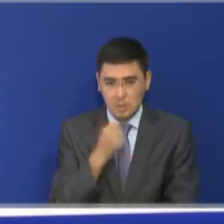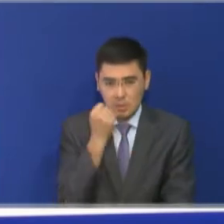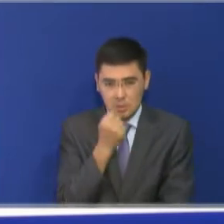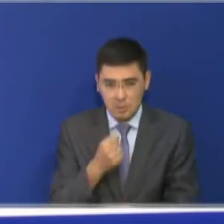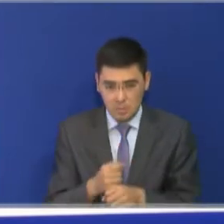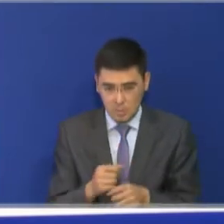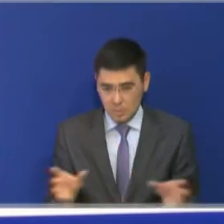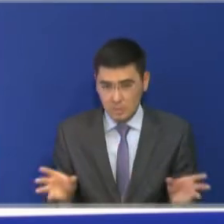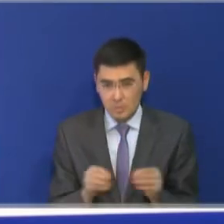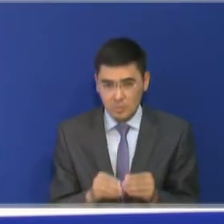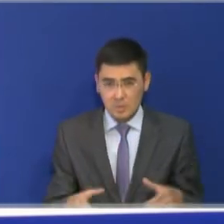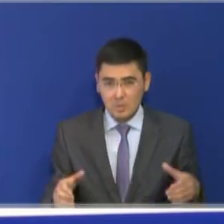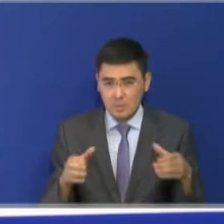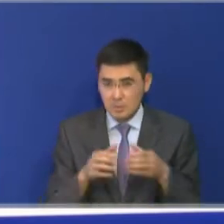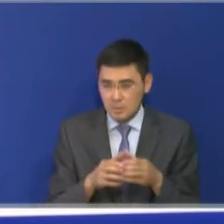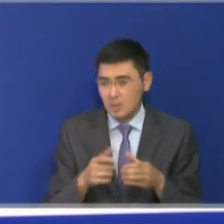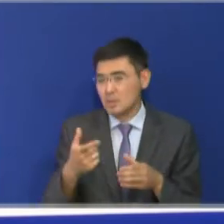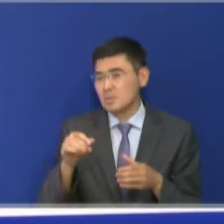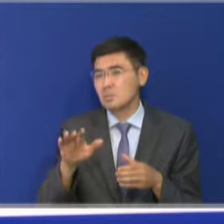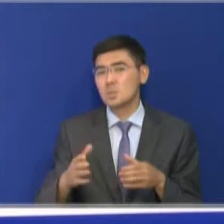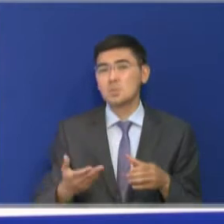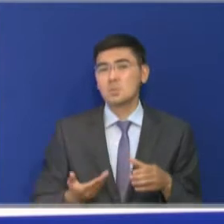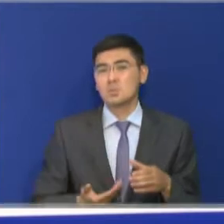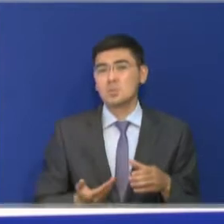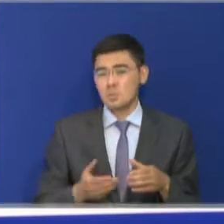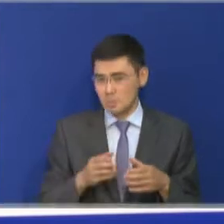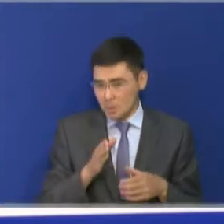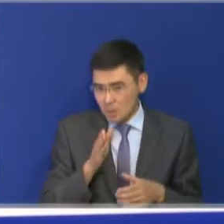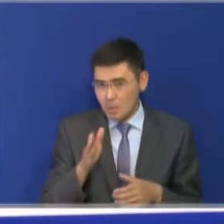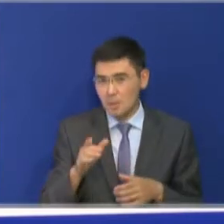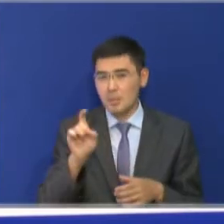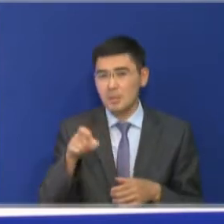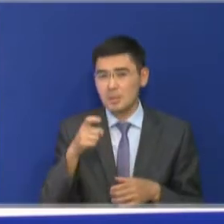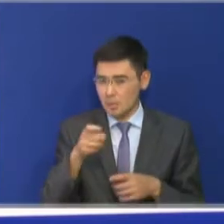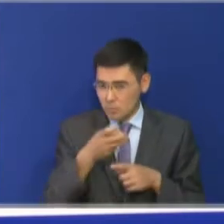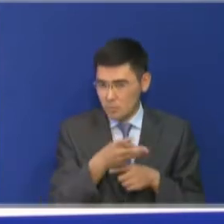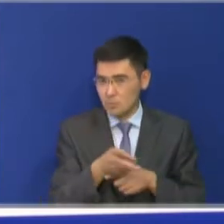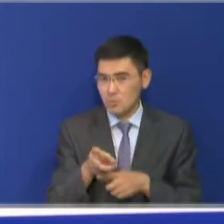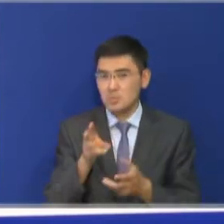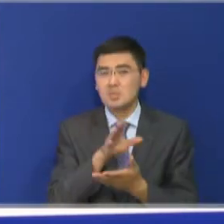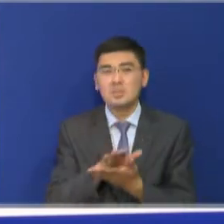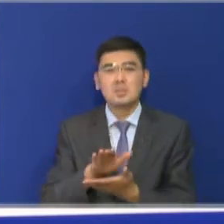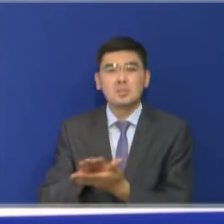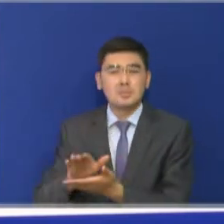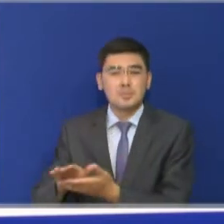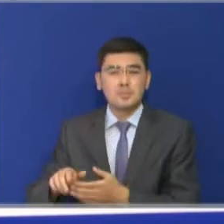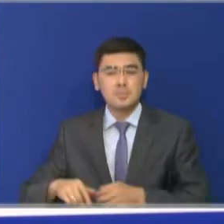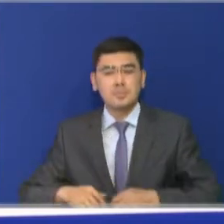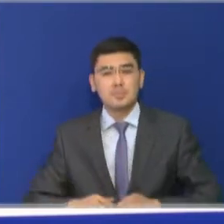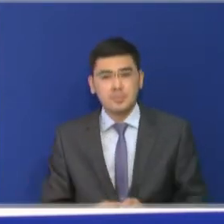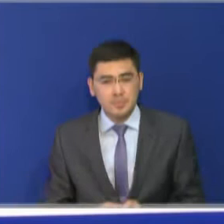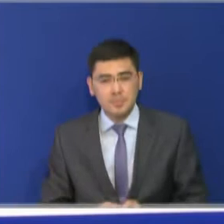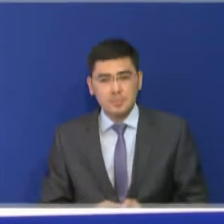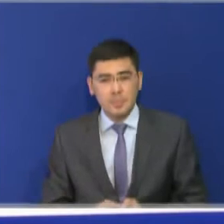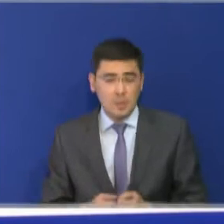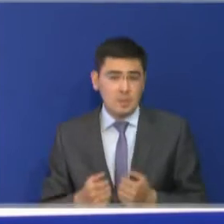құралған мобильді топ ұйымдастырылып, ошақтарға қорытынды дезинфекция жүргізілуде. Эпидемиологиялық тергеу және эпидемияға қарсы